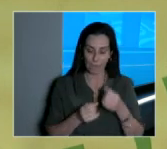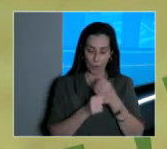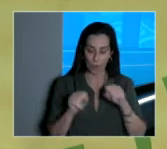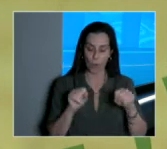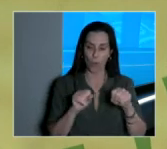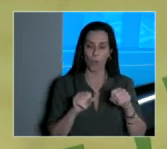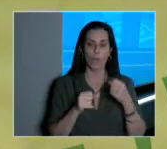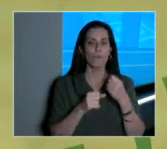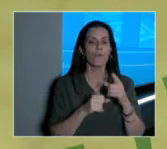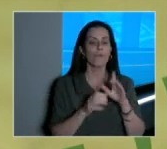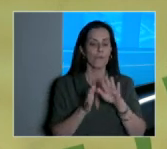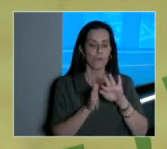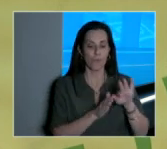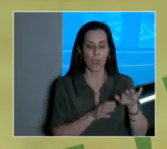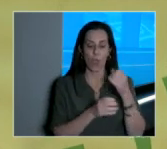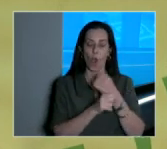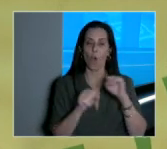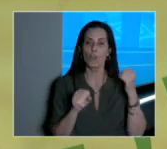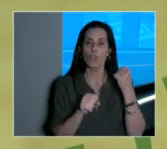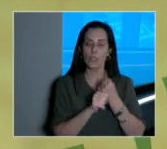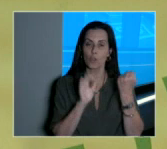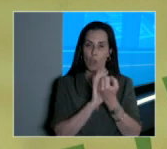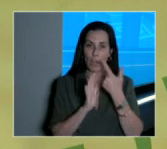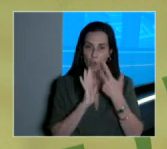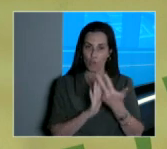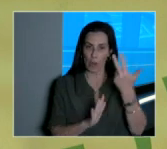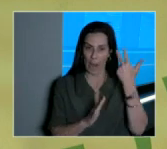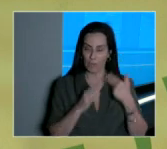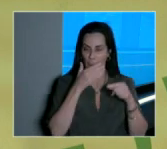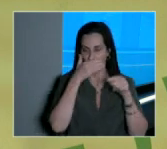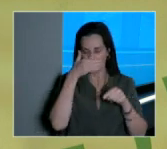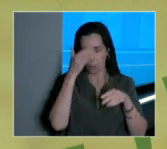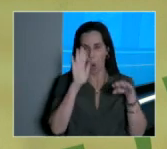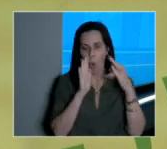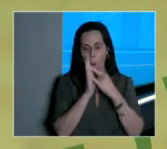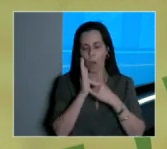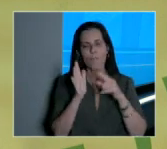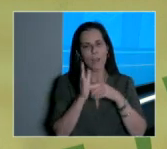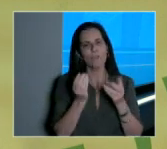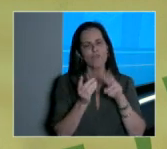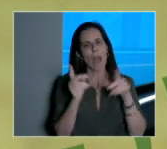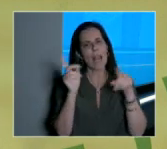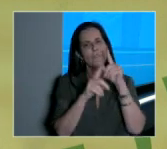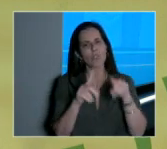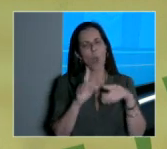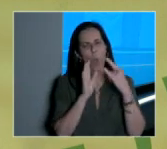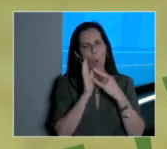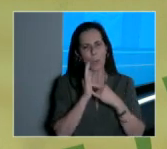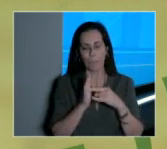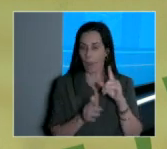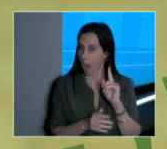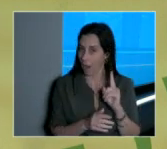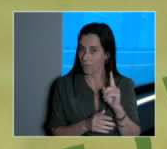יסוד חופש העיסוק שעברו שלוש שנים לפני כן, הם למעשה חוקה ועל פיהם ניתן לפסול חוקים.